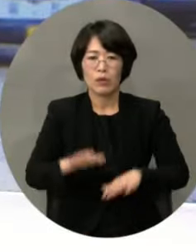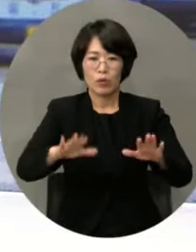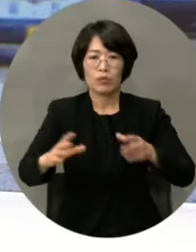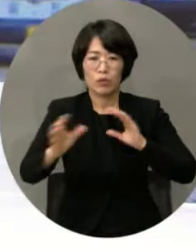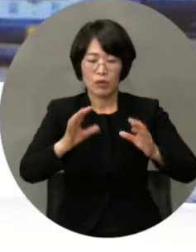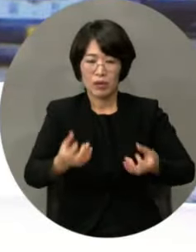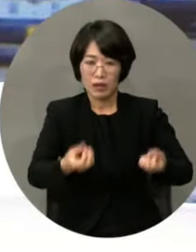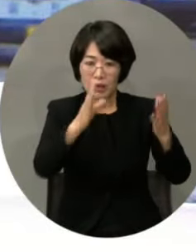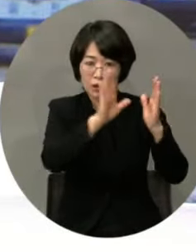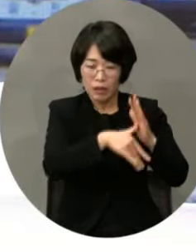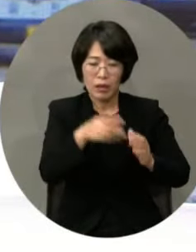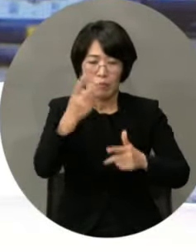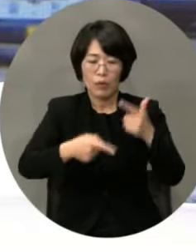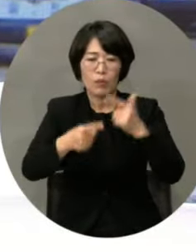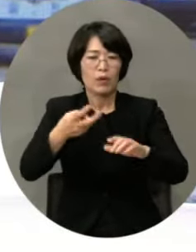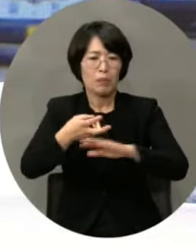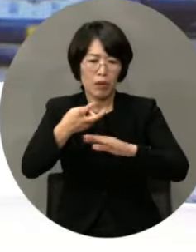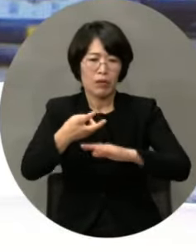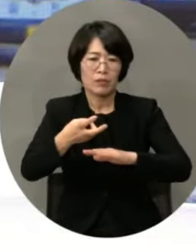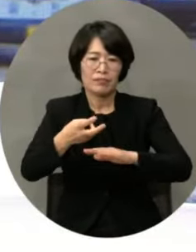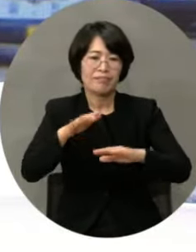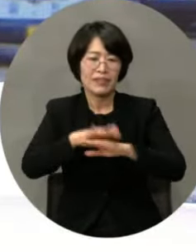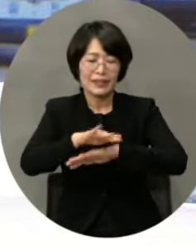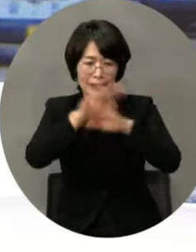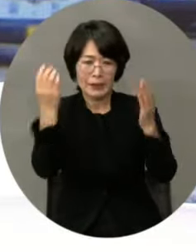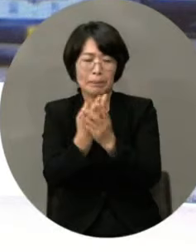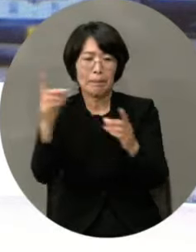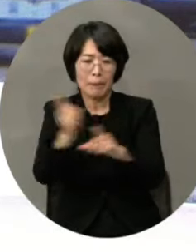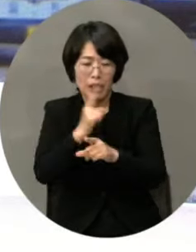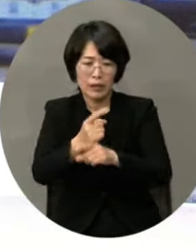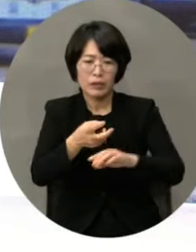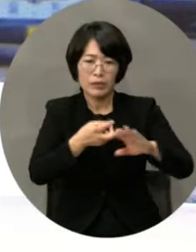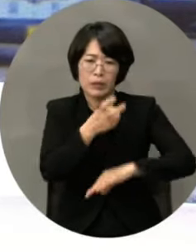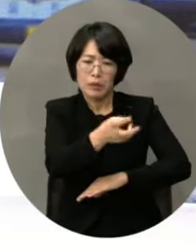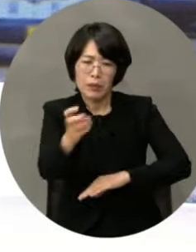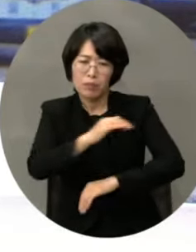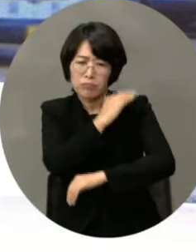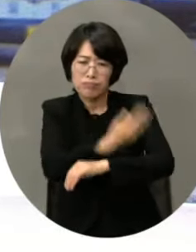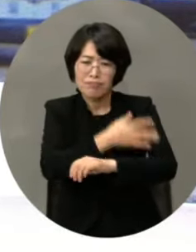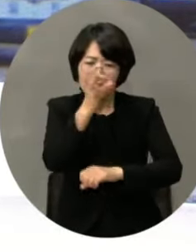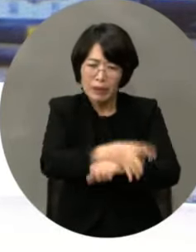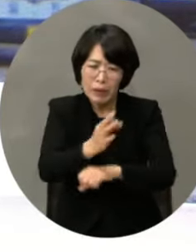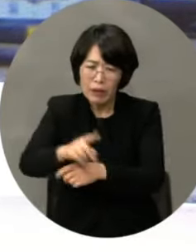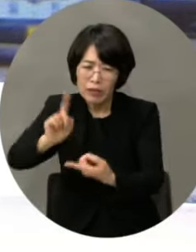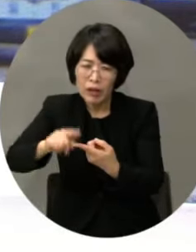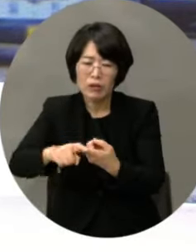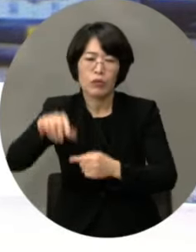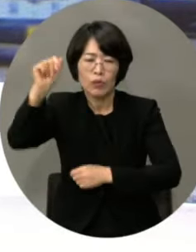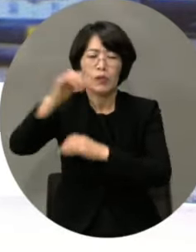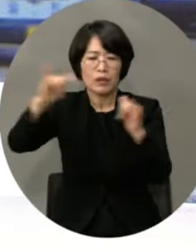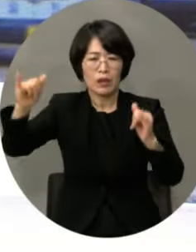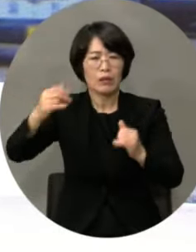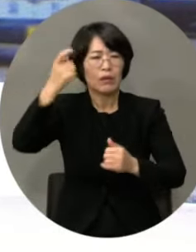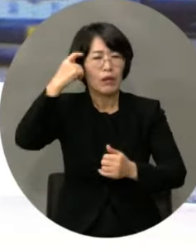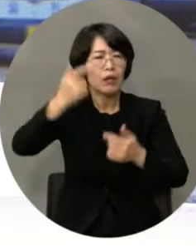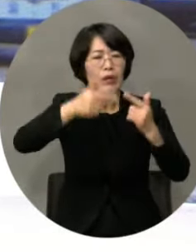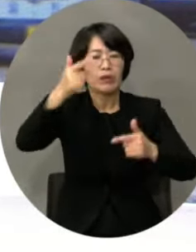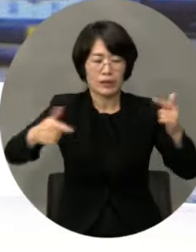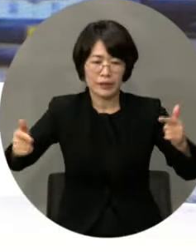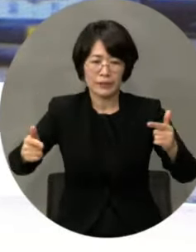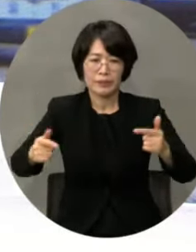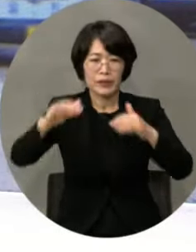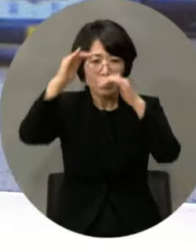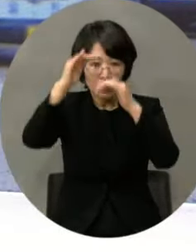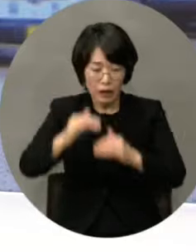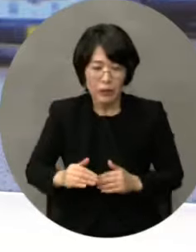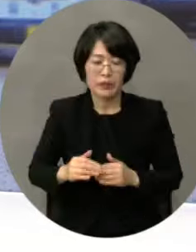오늘 토론회에서는 목포 시내버스 전면 개편과 노선권 매입을 두고도 후보들마다 서로 다른 생각을 드러냈습니다. 토론